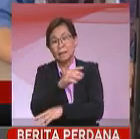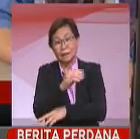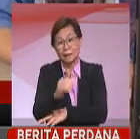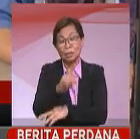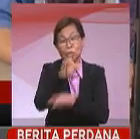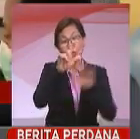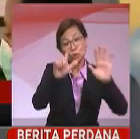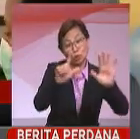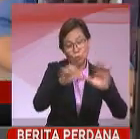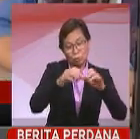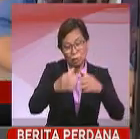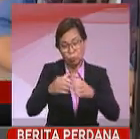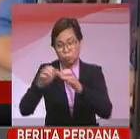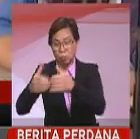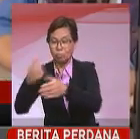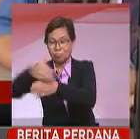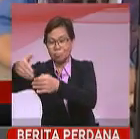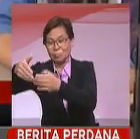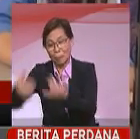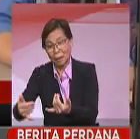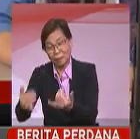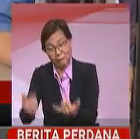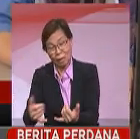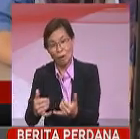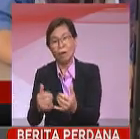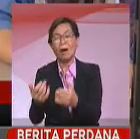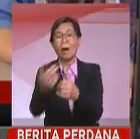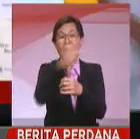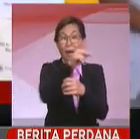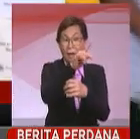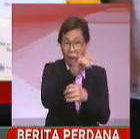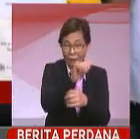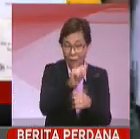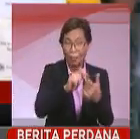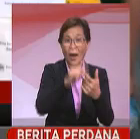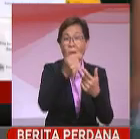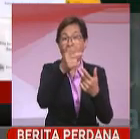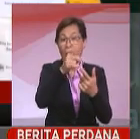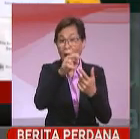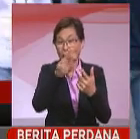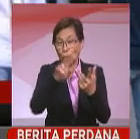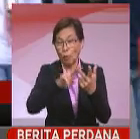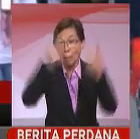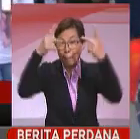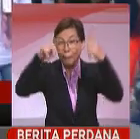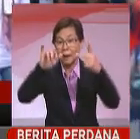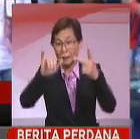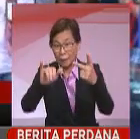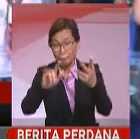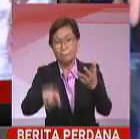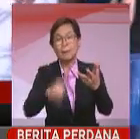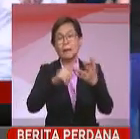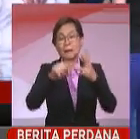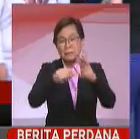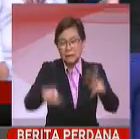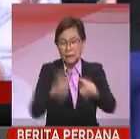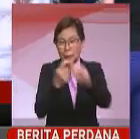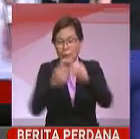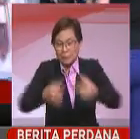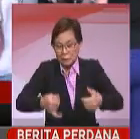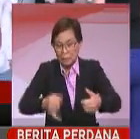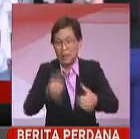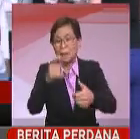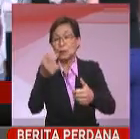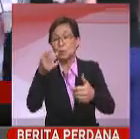itu, 7 kluster diisytihar tamat hari ini melibatkan kluster Kaya, kluster Enggor, kluster Perdana 6, kluster Tapak Bina Jalan